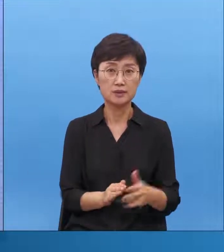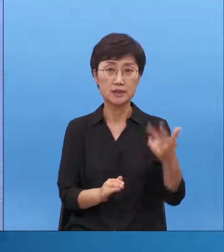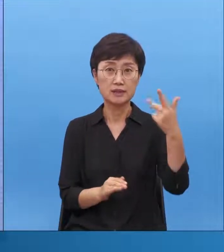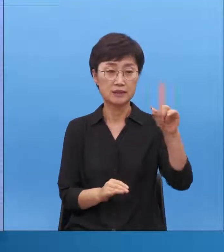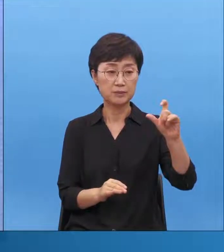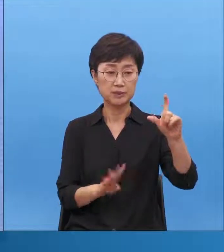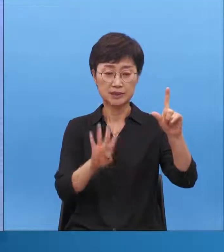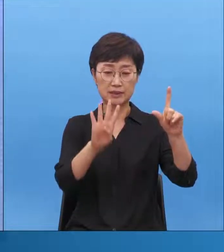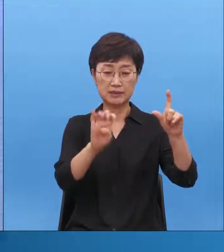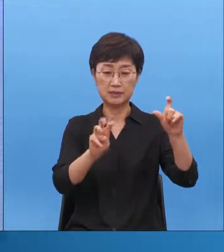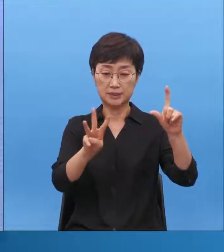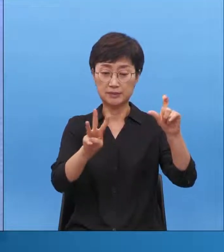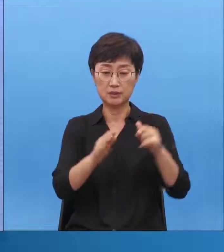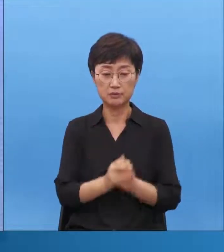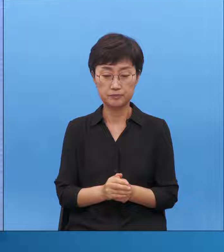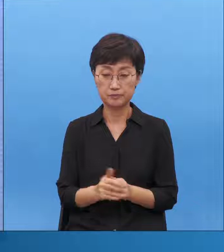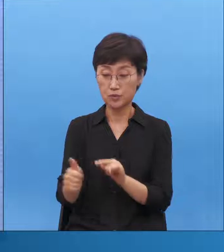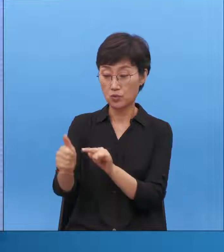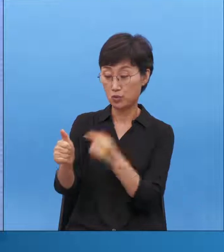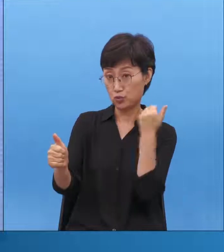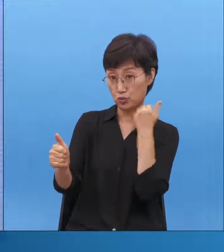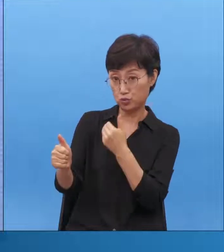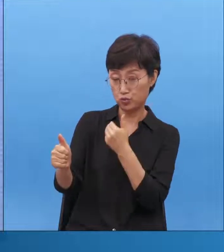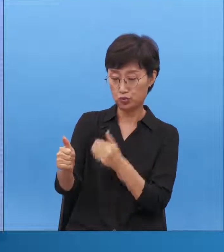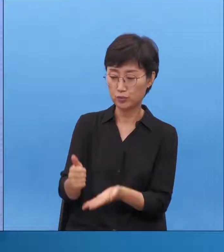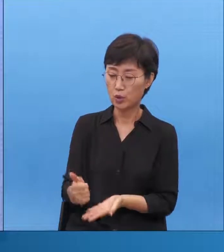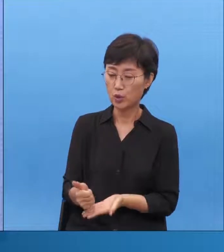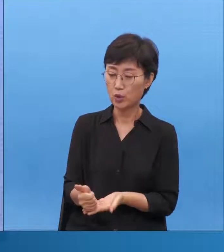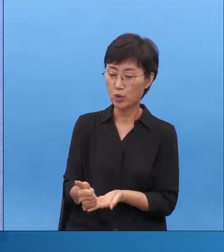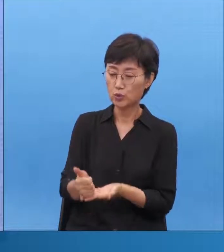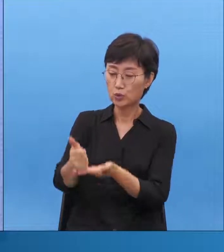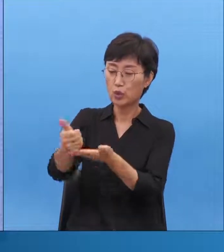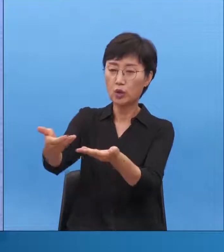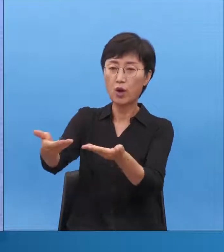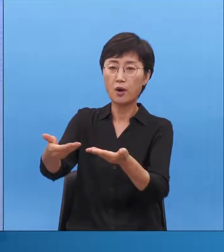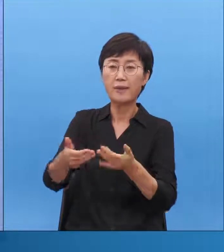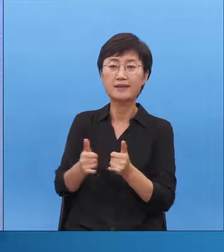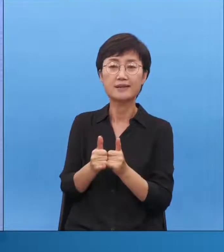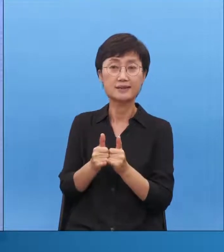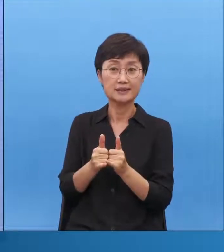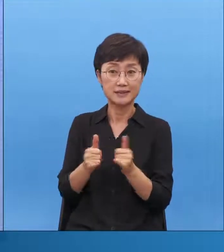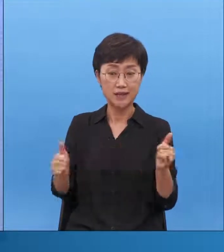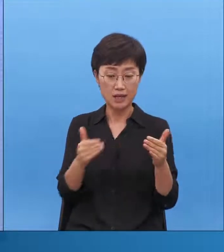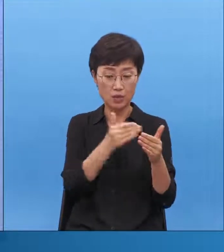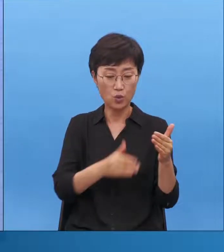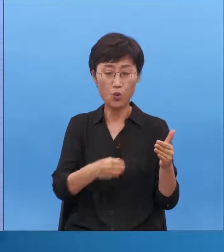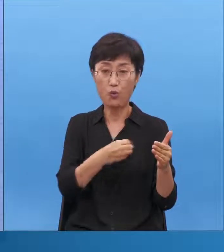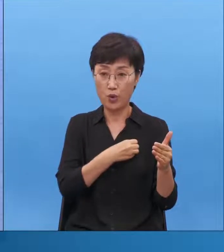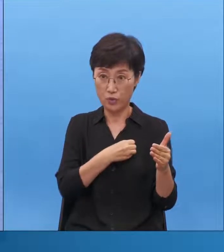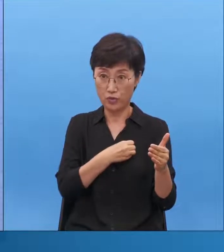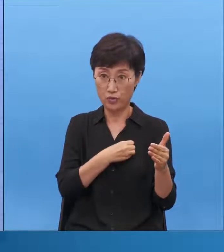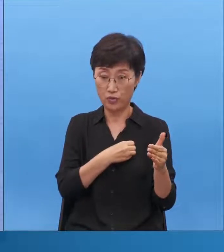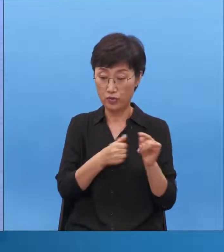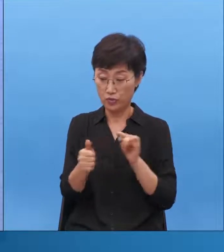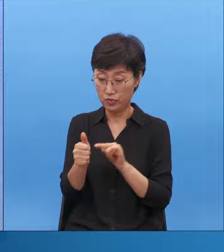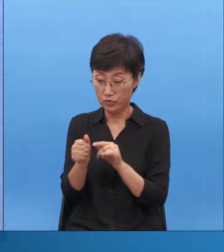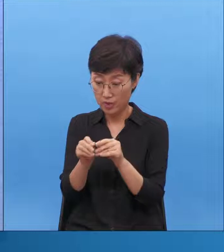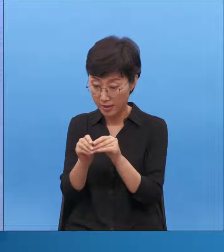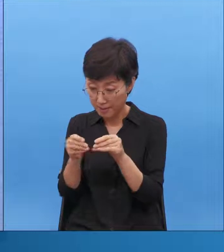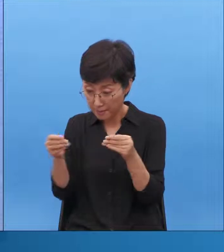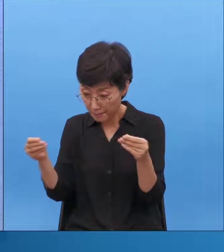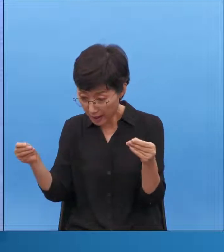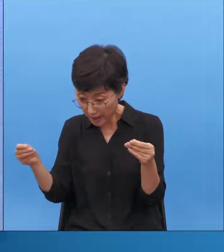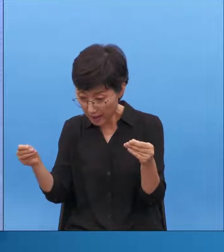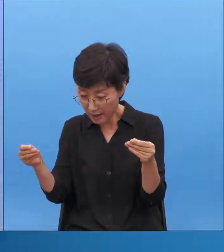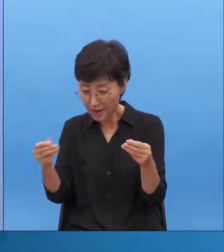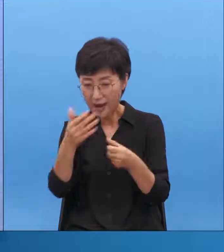있냐면요. 존경받는 자 공의 원인인데 뒷말이 중요해요. 하나님 나라를